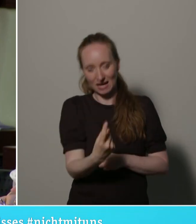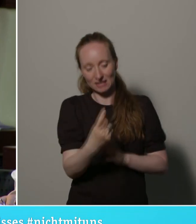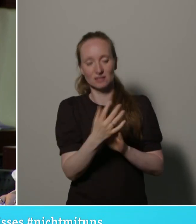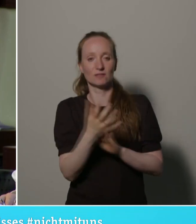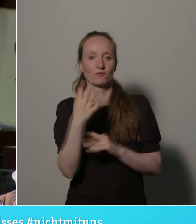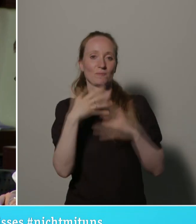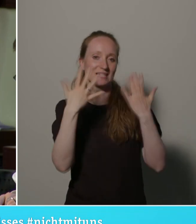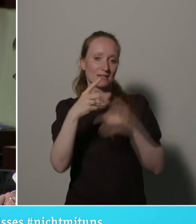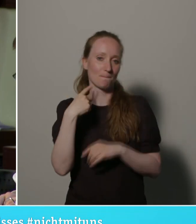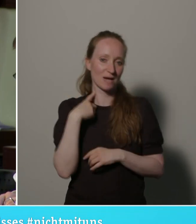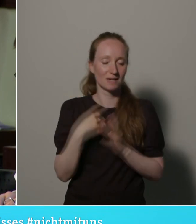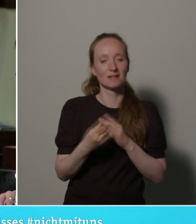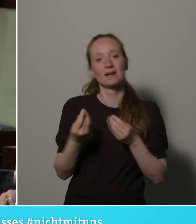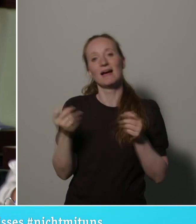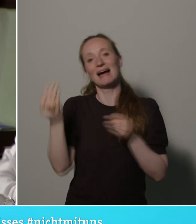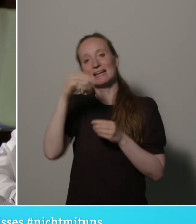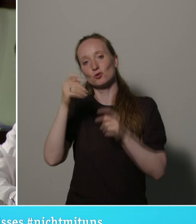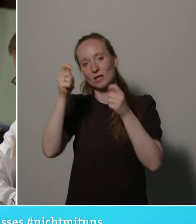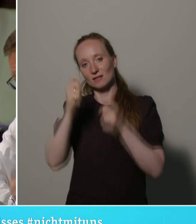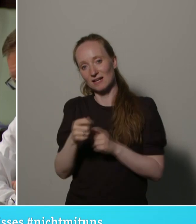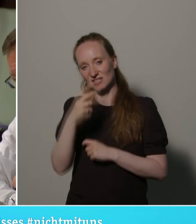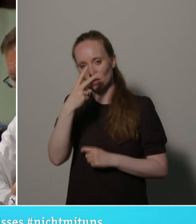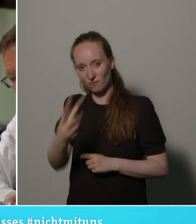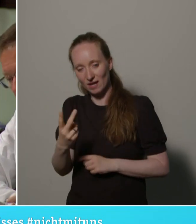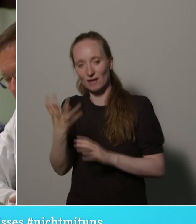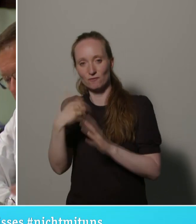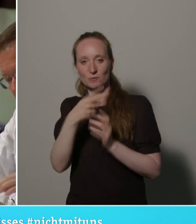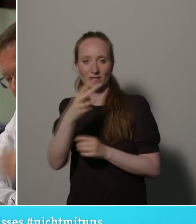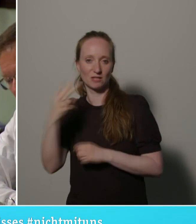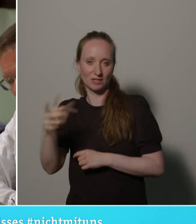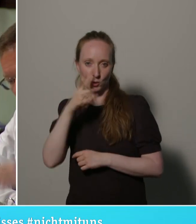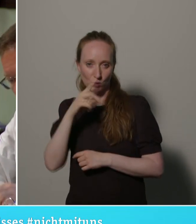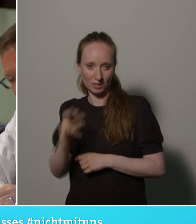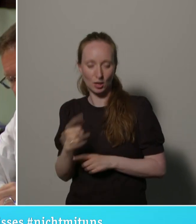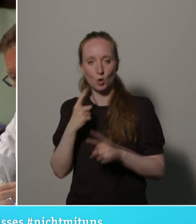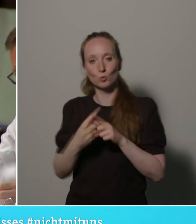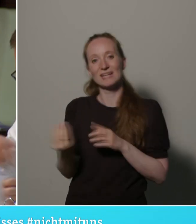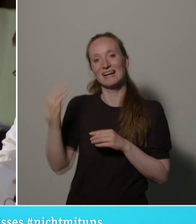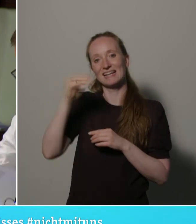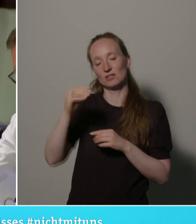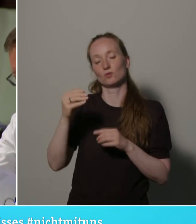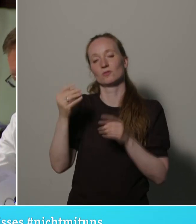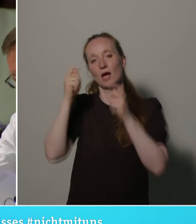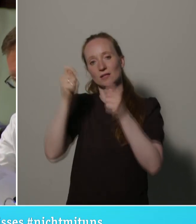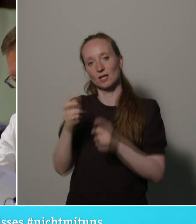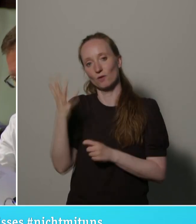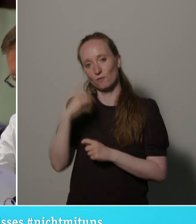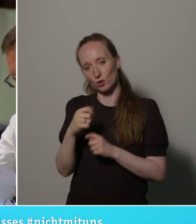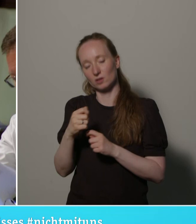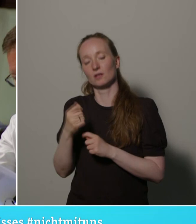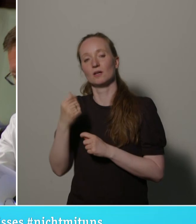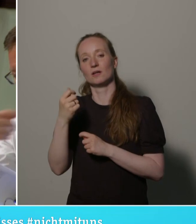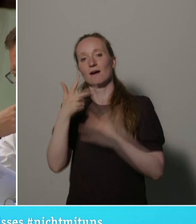10. Mai, der Ergänzungsantrag 2 der Fraktion Die Linke vom 22. Juni und ein Ergänzungsantrag der Fraktion Bündnis 90 Die Grünen